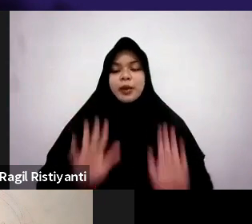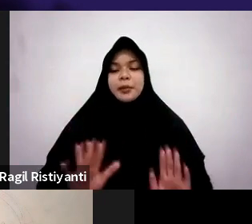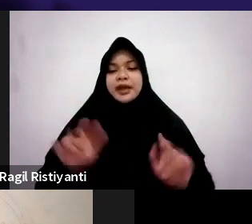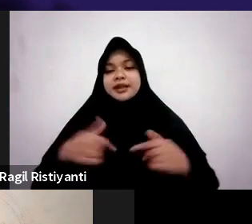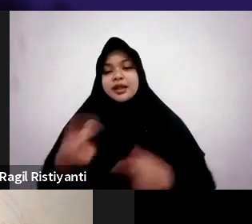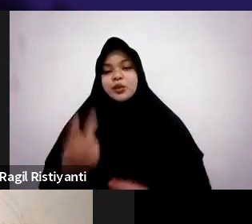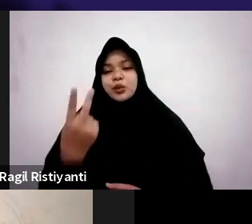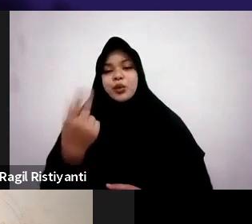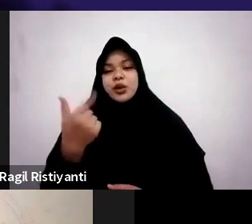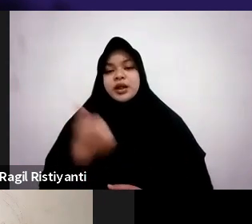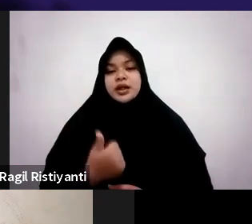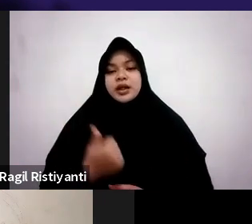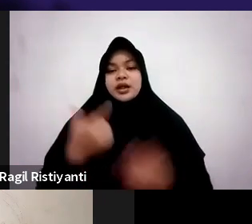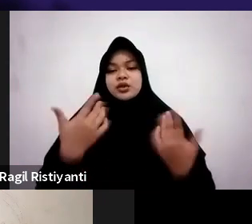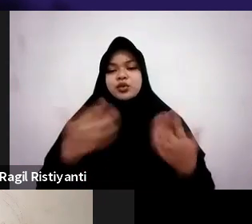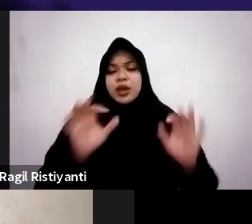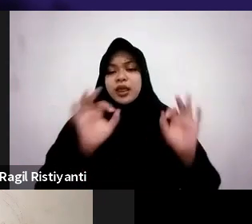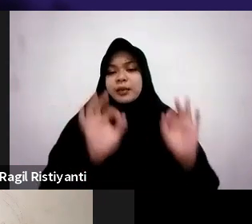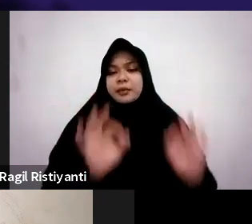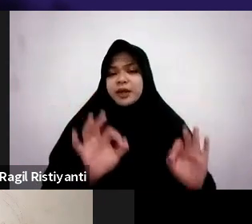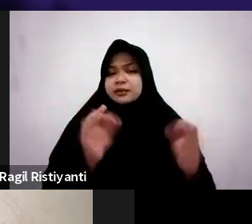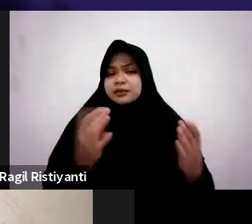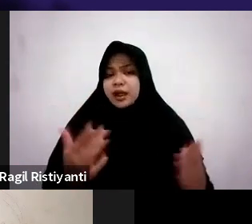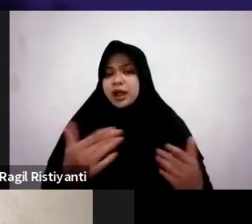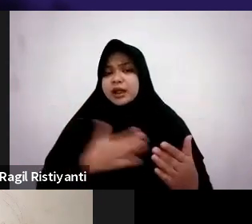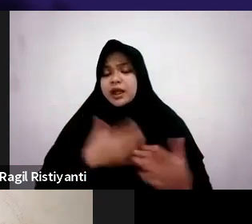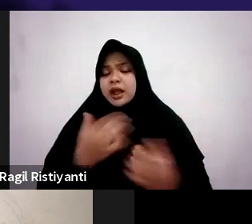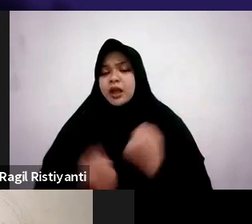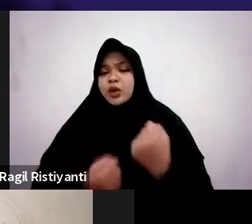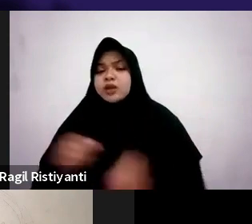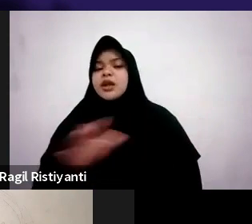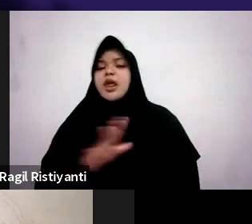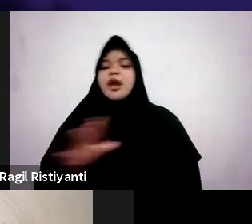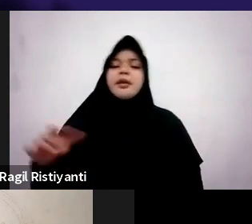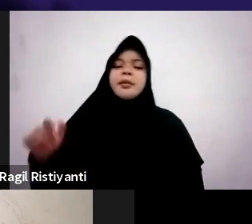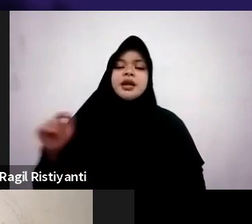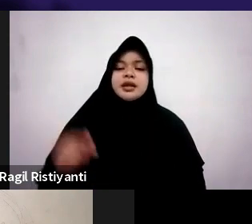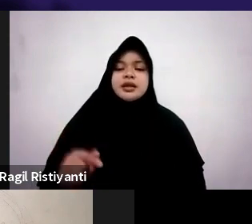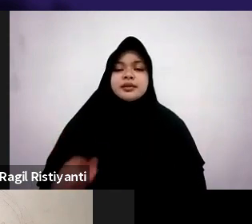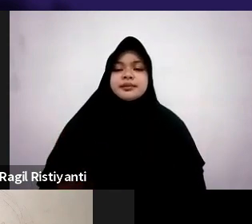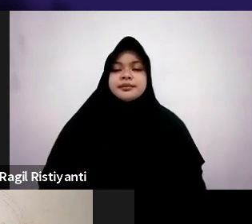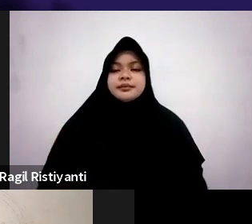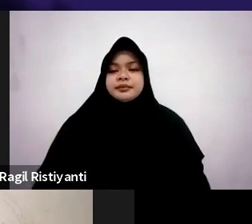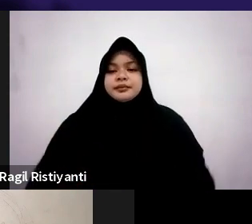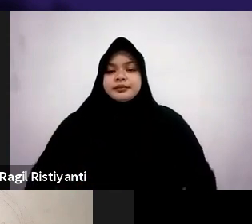kedua sudah tepatkah yang saya lakukan selama ini sampai pecah